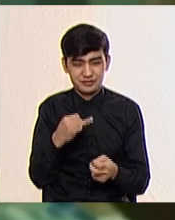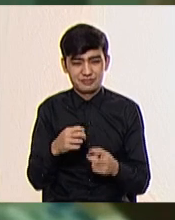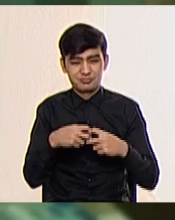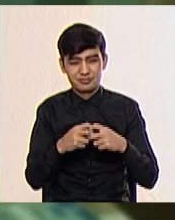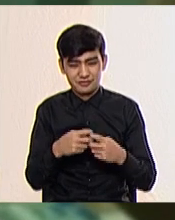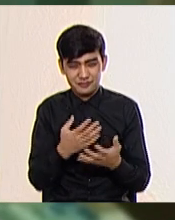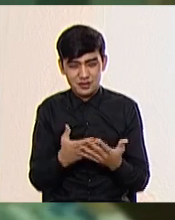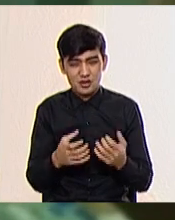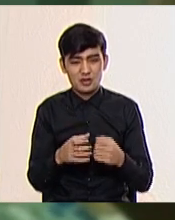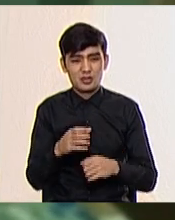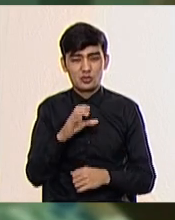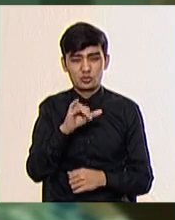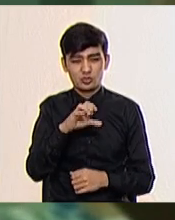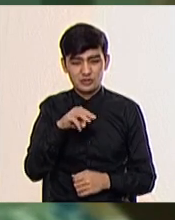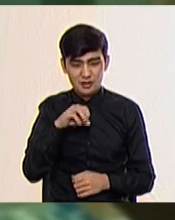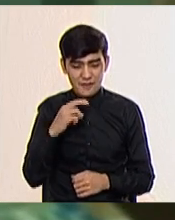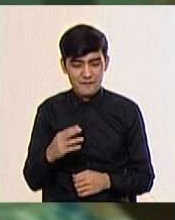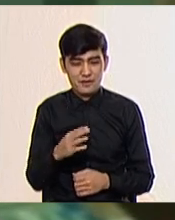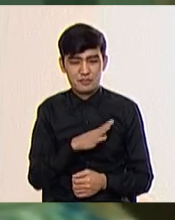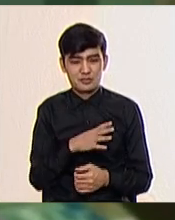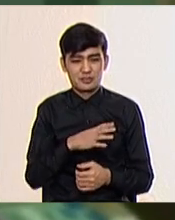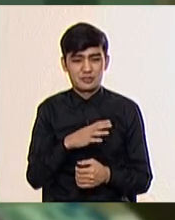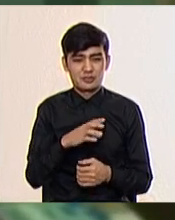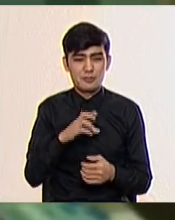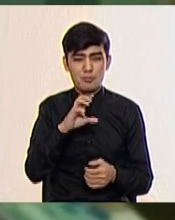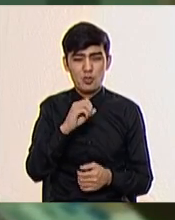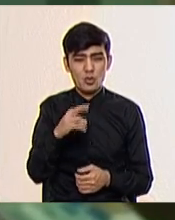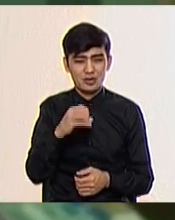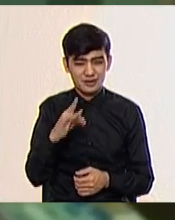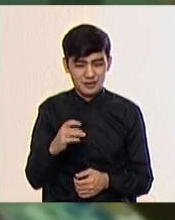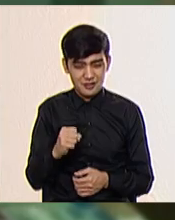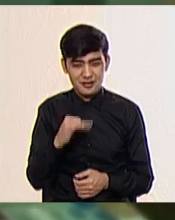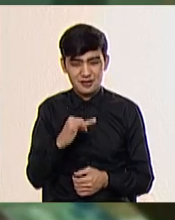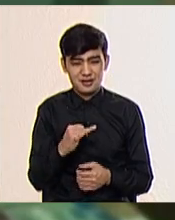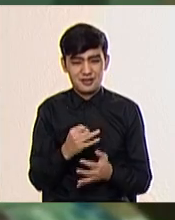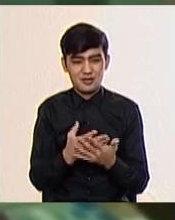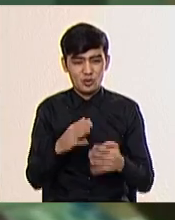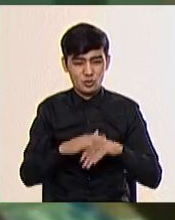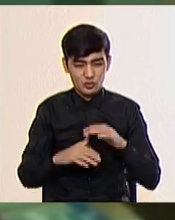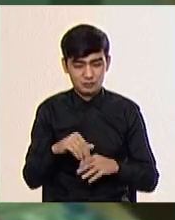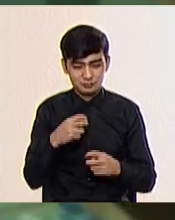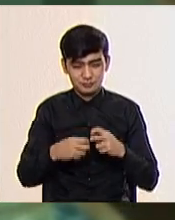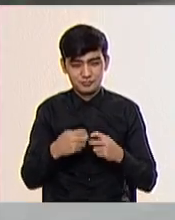сустава, перелом бедра, перелом плечевой кости и также вывихи.